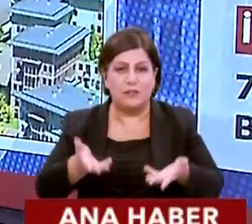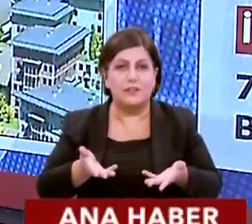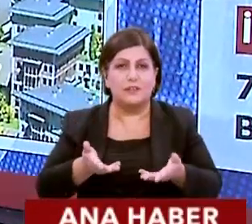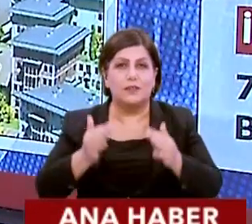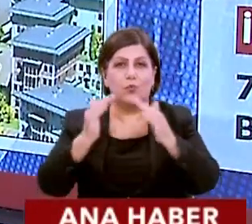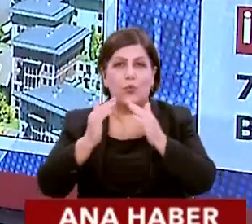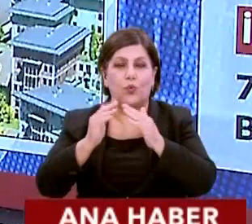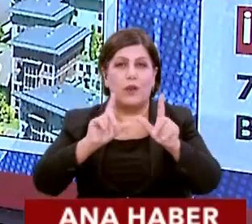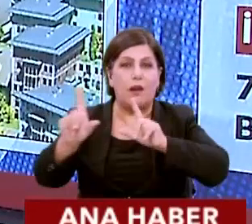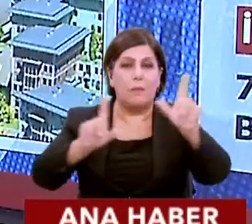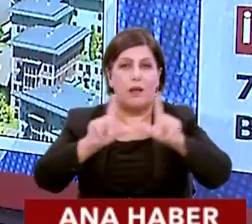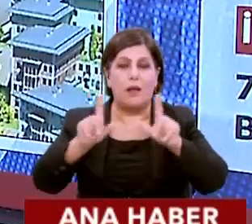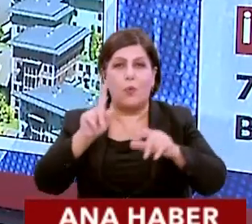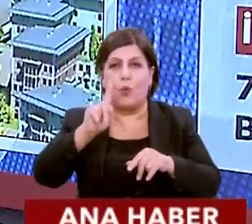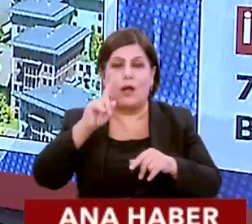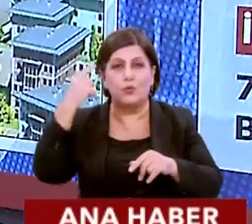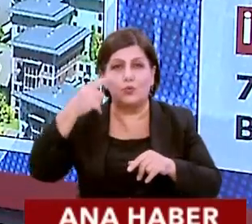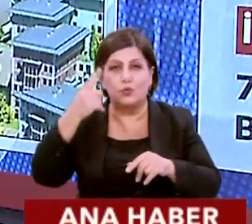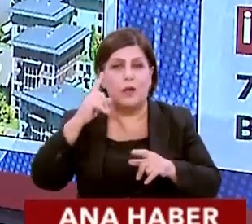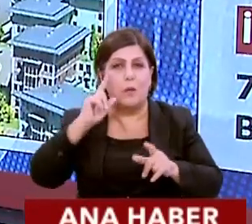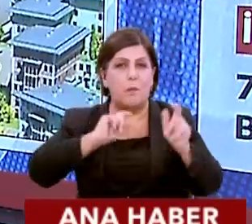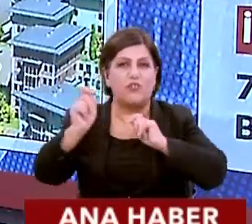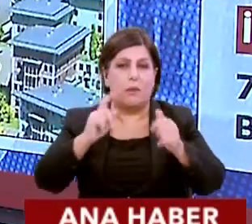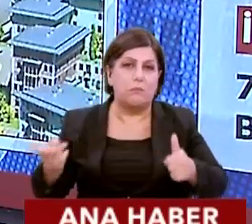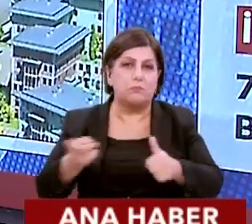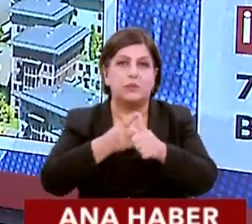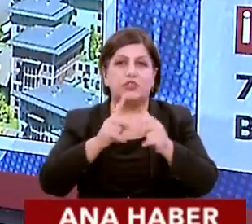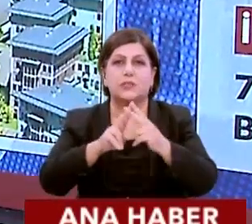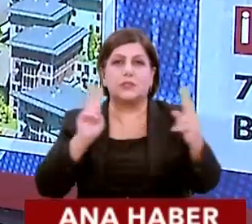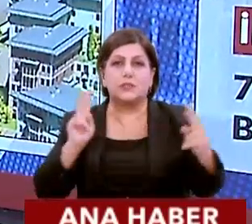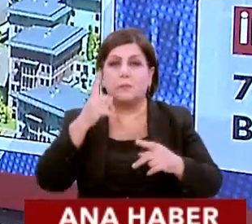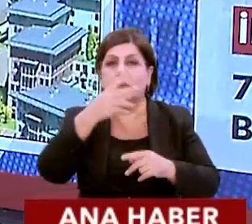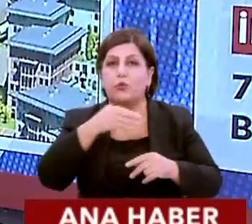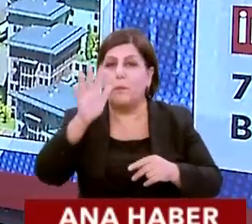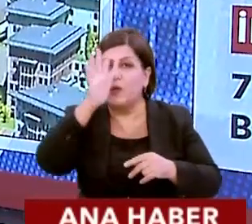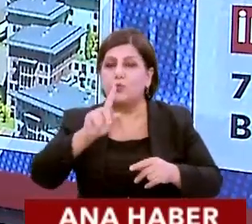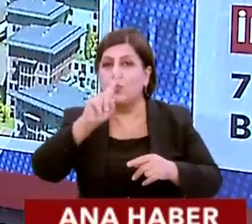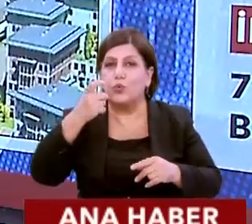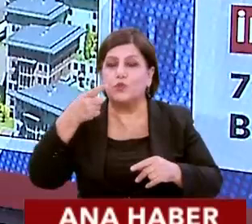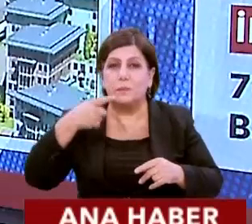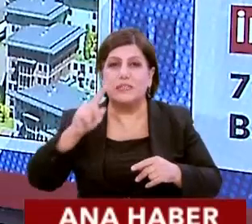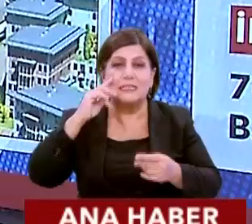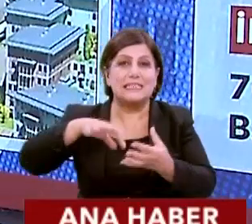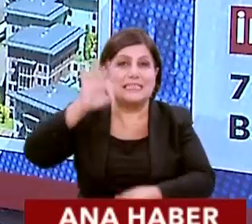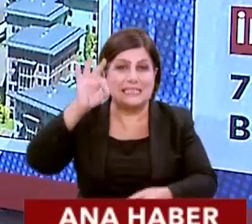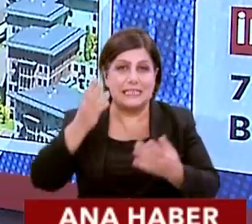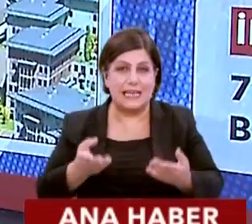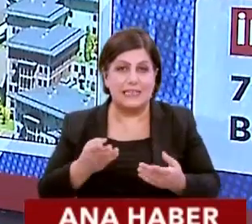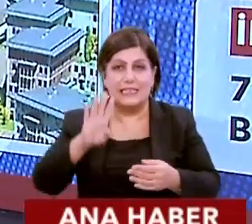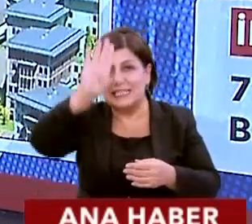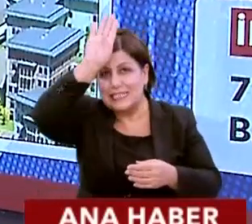konut gereksinimi bağlamında başvuruda birinci sırada 1 milyon 519 bin insanın